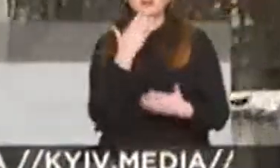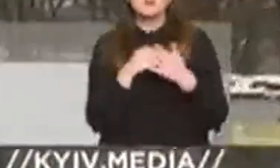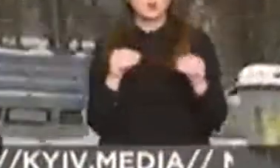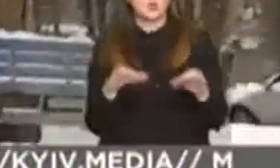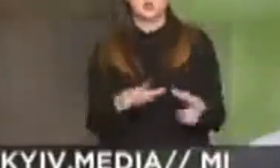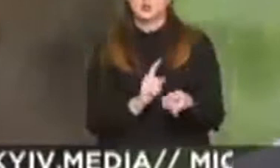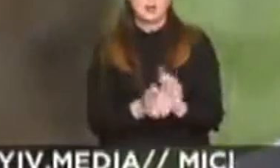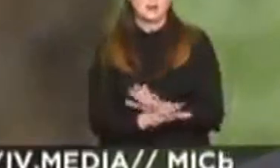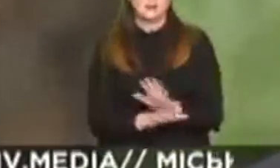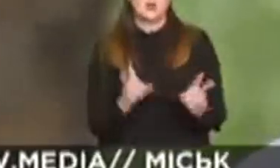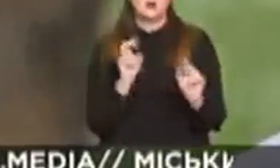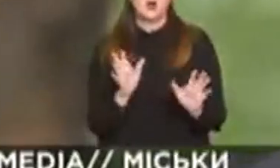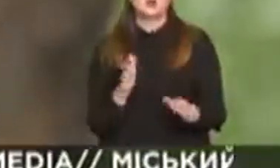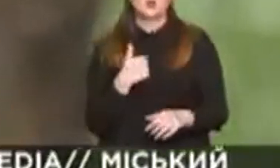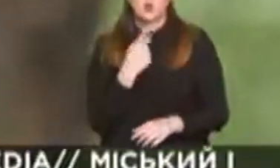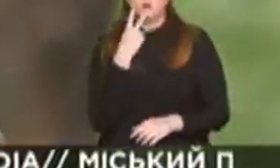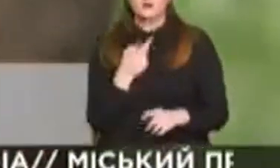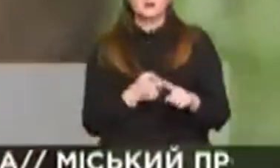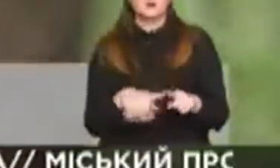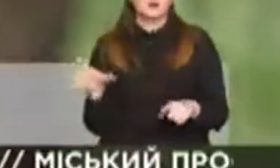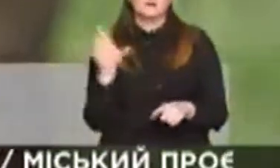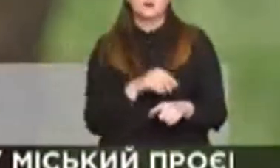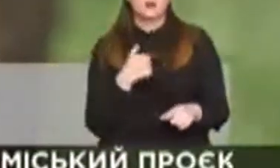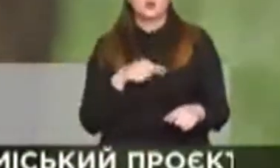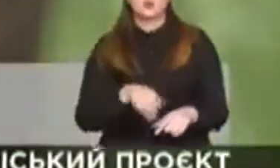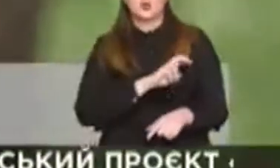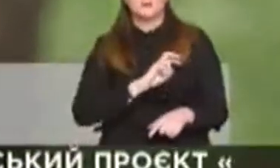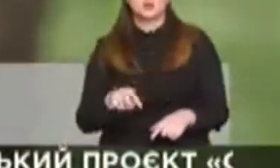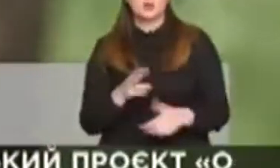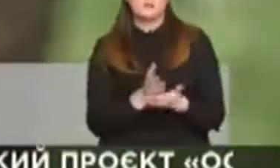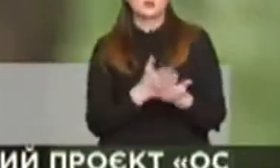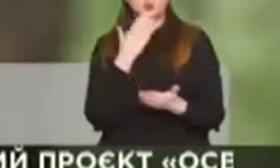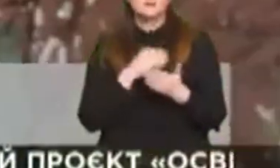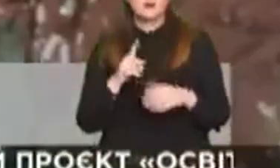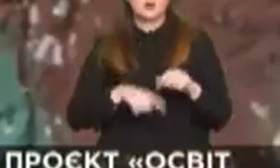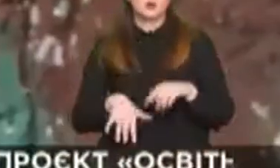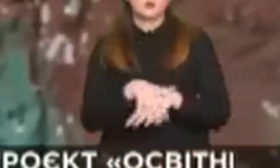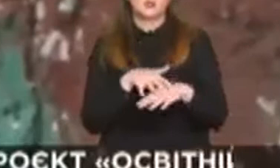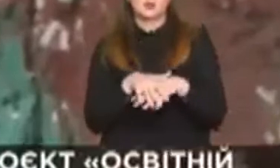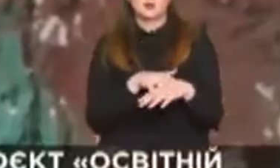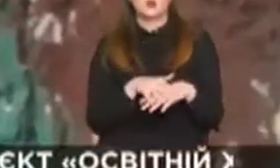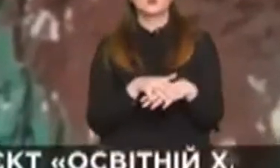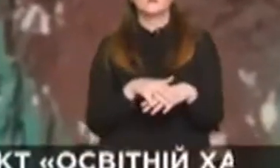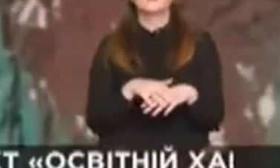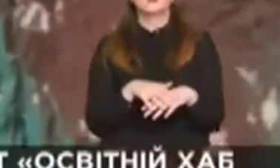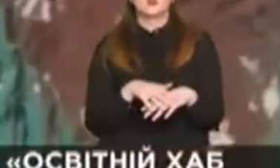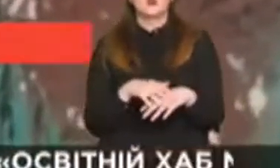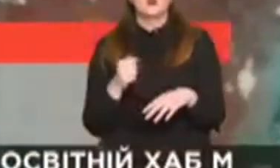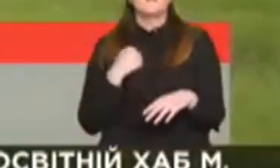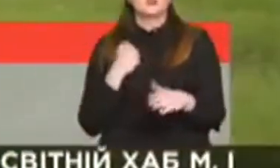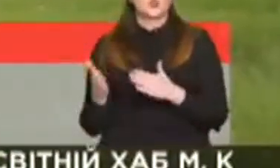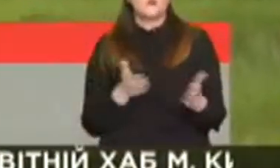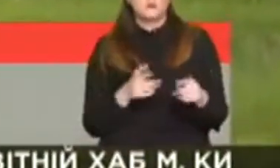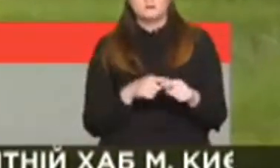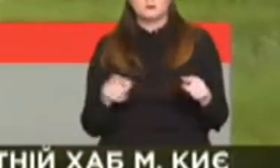рішення не змінив. Як тільки я побачив ось це все, я сюди прийшов послужити своїй родині і народу. Поки Володимира тривала військова